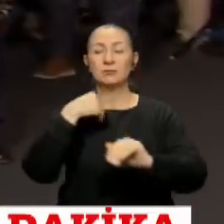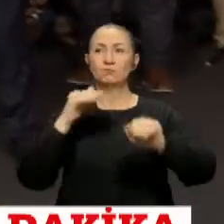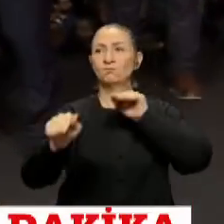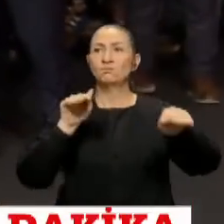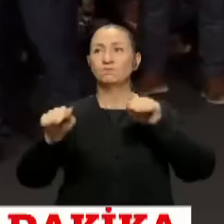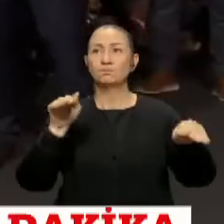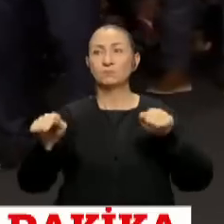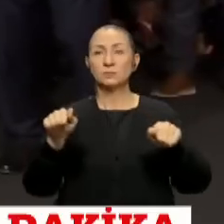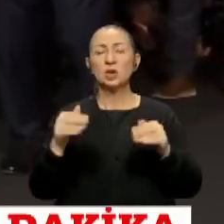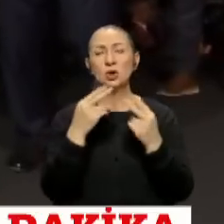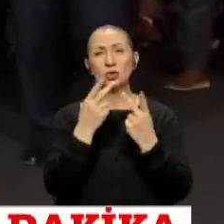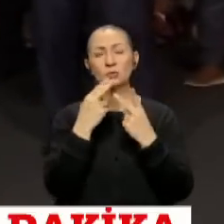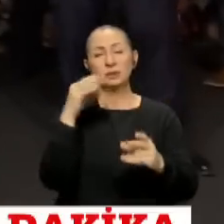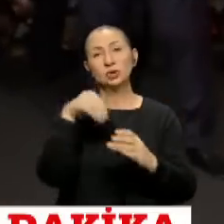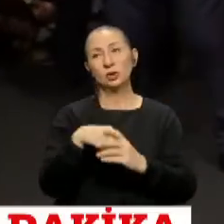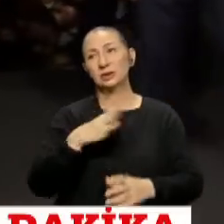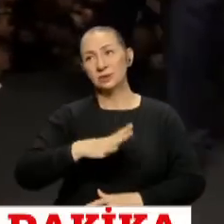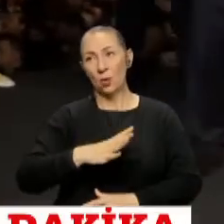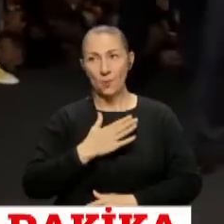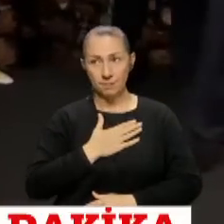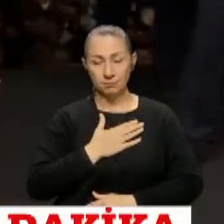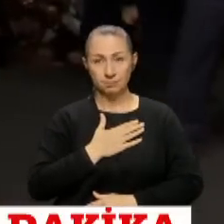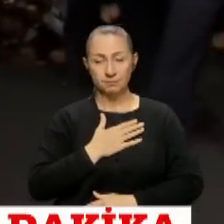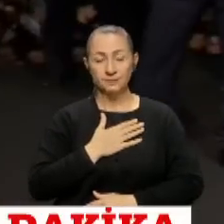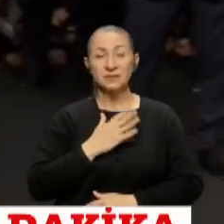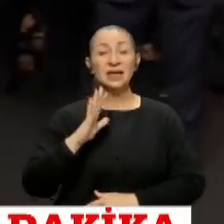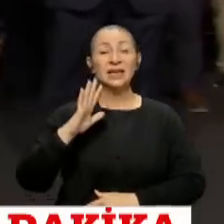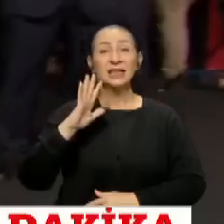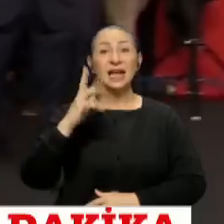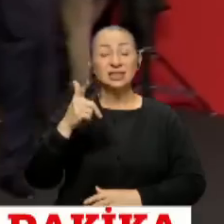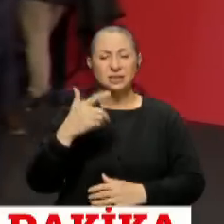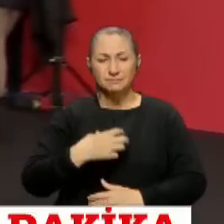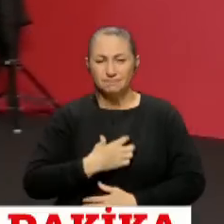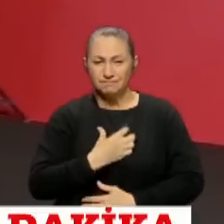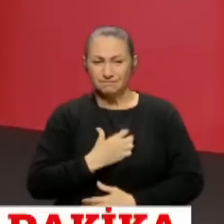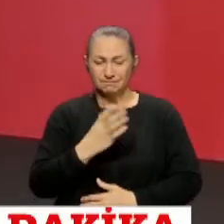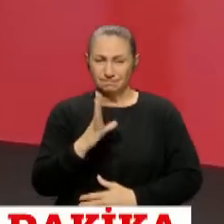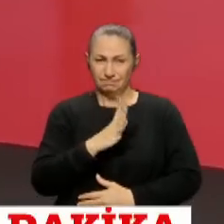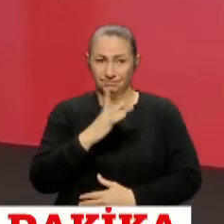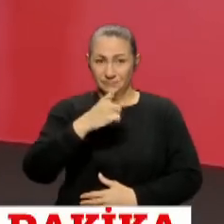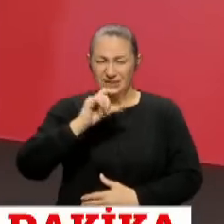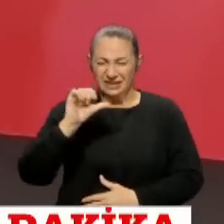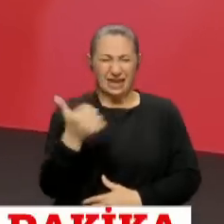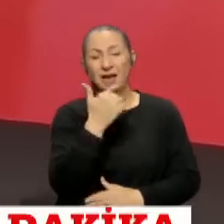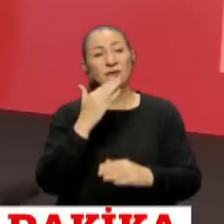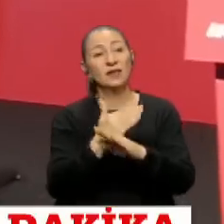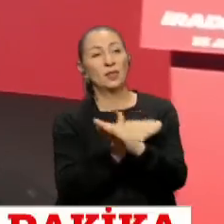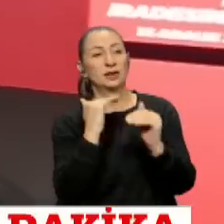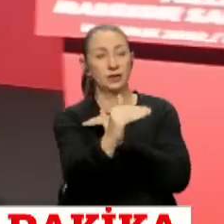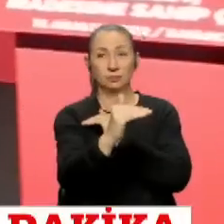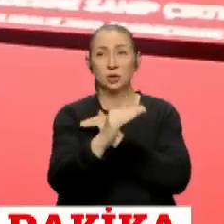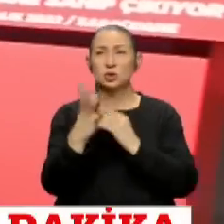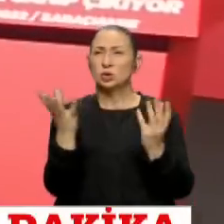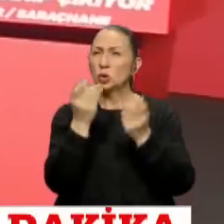ederek konuşmamı sonlandırmak istiyorum. Gelecek kaygısı taşıyan değerli vatandaşlarım.